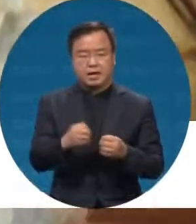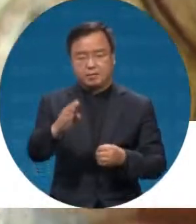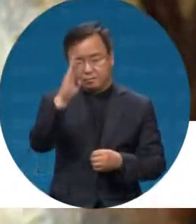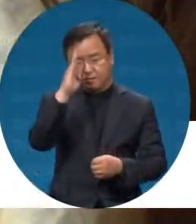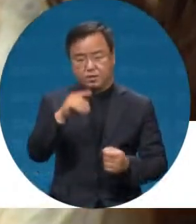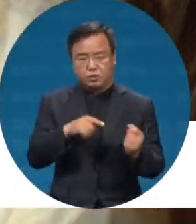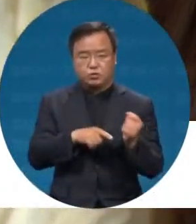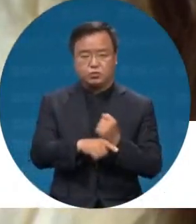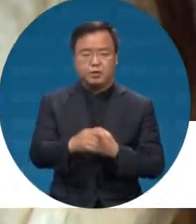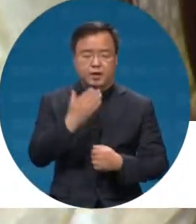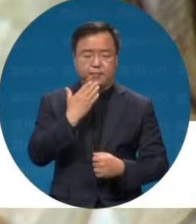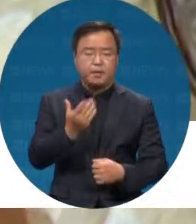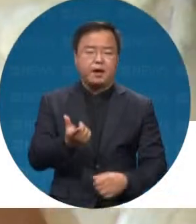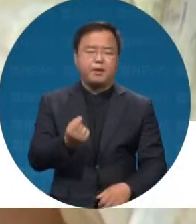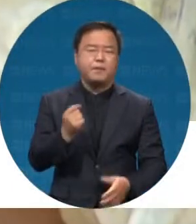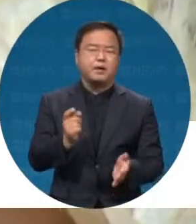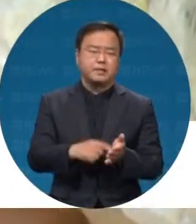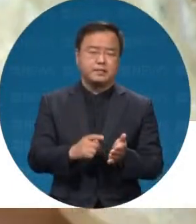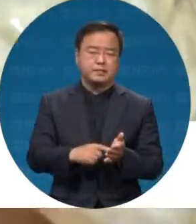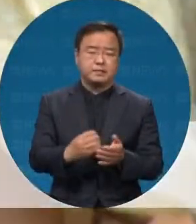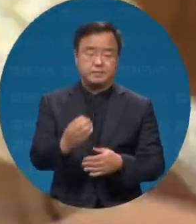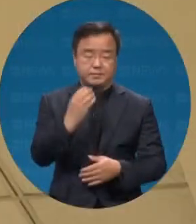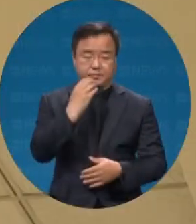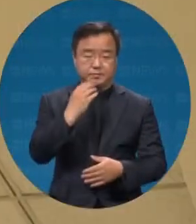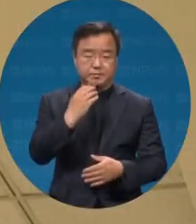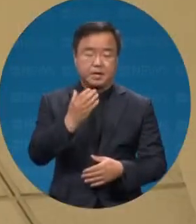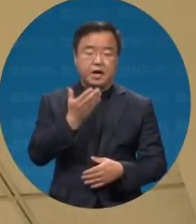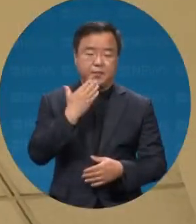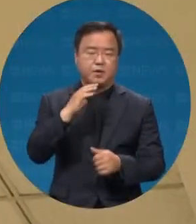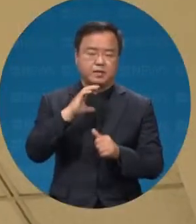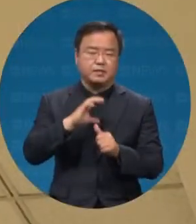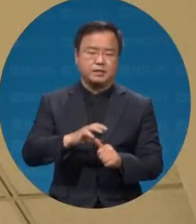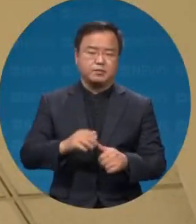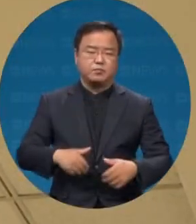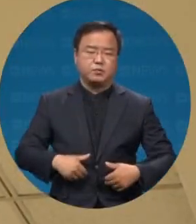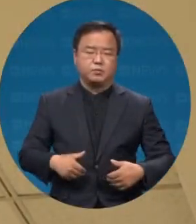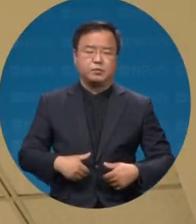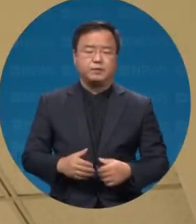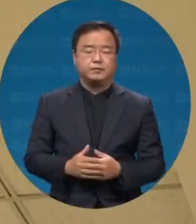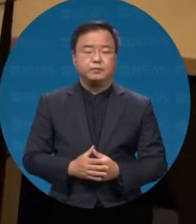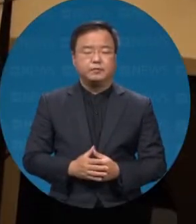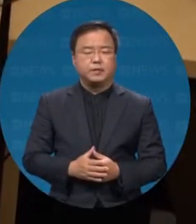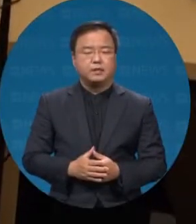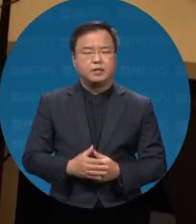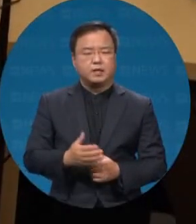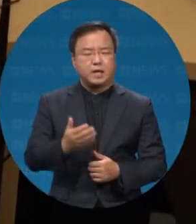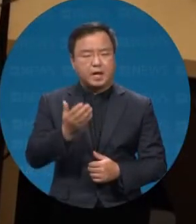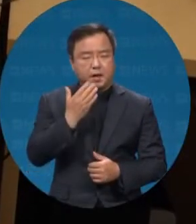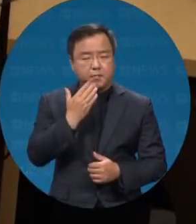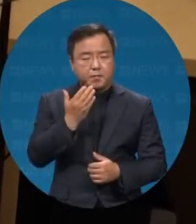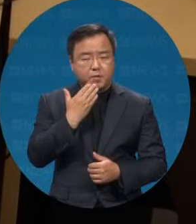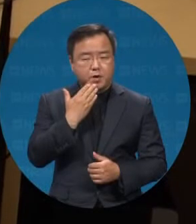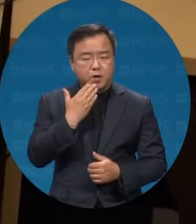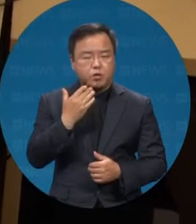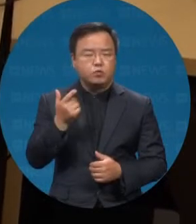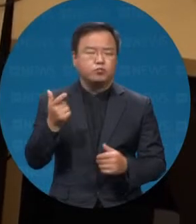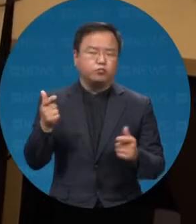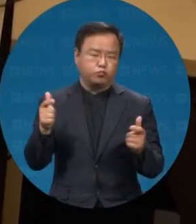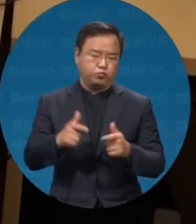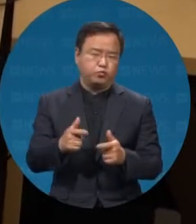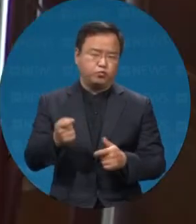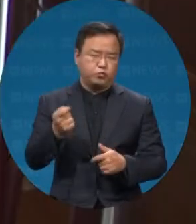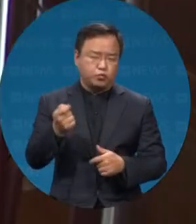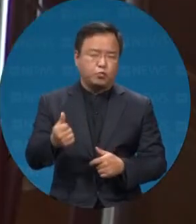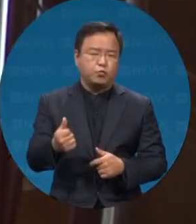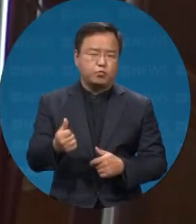패스트푸드 섭취를 자녀 줘 전문가들은 또 보다 적게 먹는 습관을 들이도록 식사시 작은